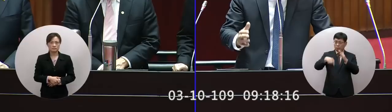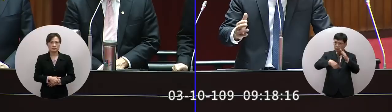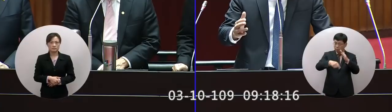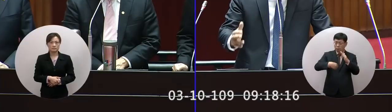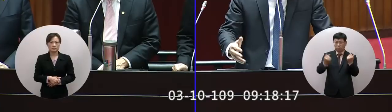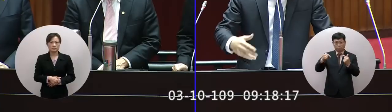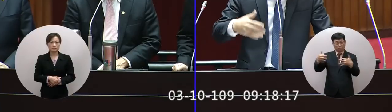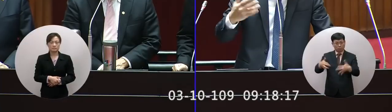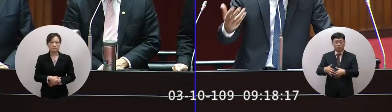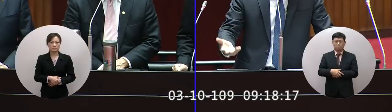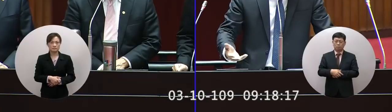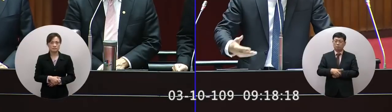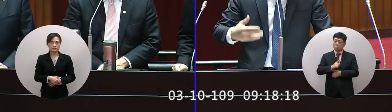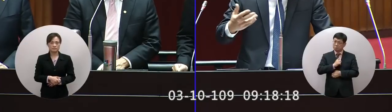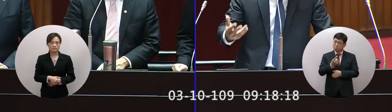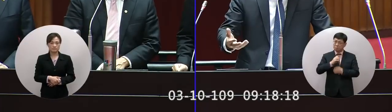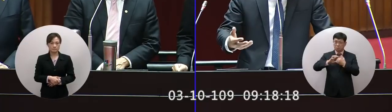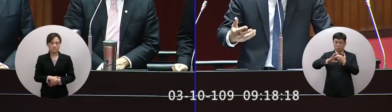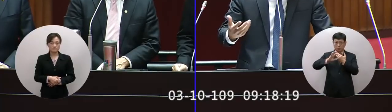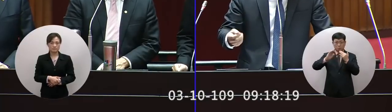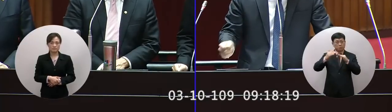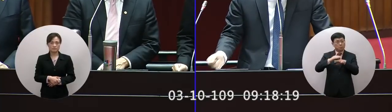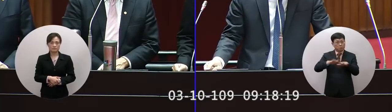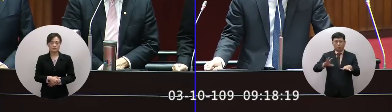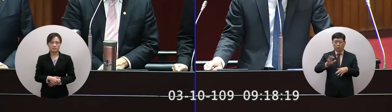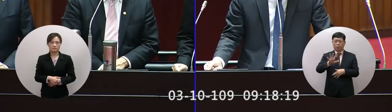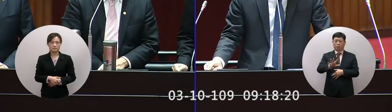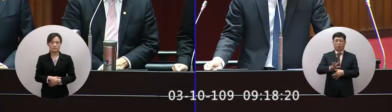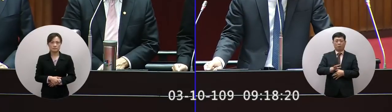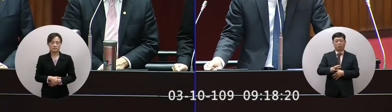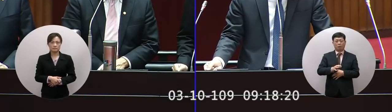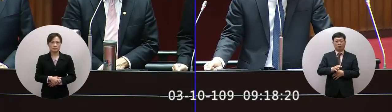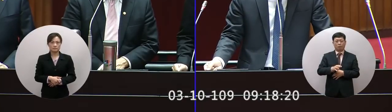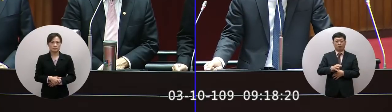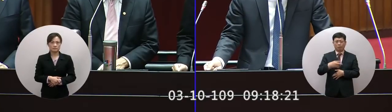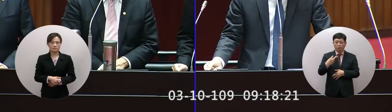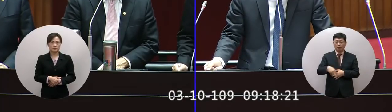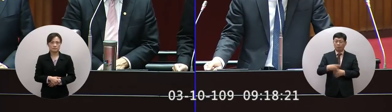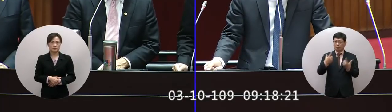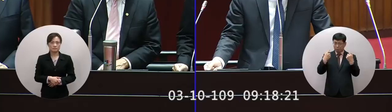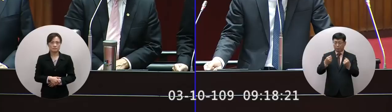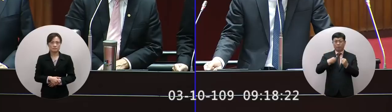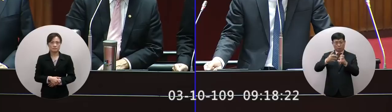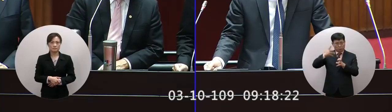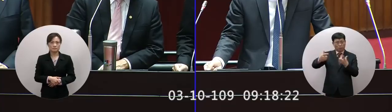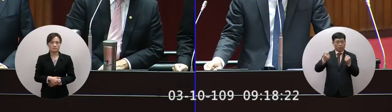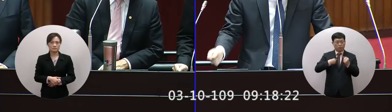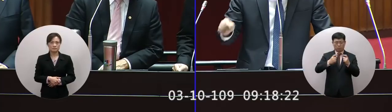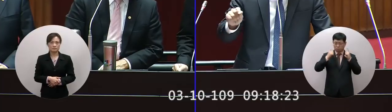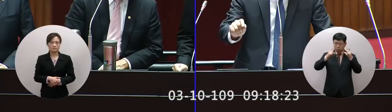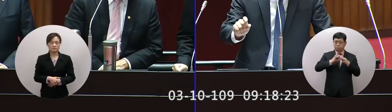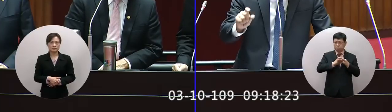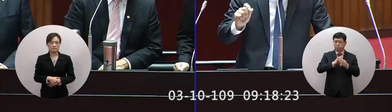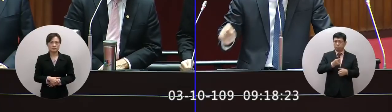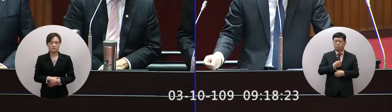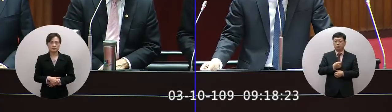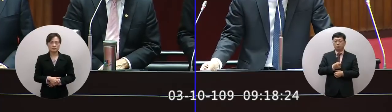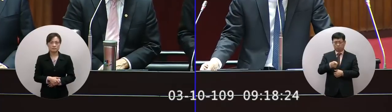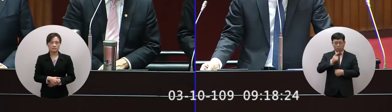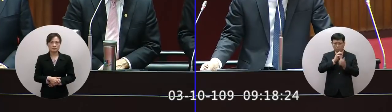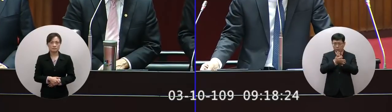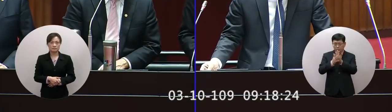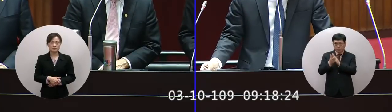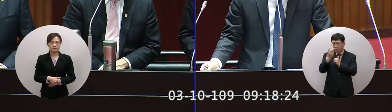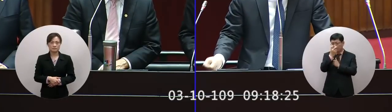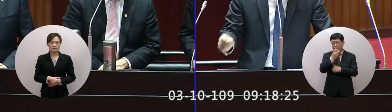个议题，你说有没有涉及到国安问题？这个当然有啦。照理讲，总统也要非常关心这个状况的变